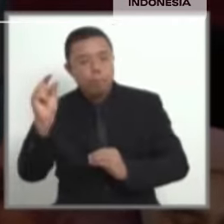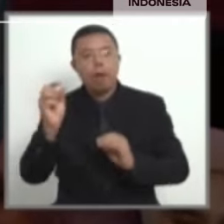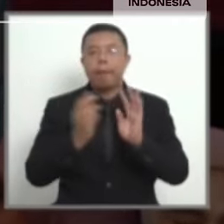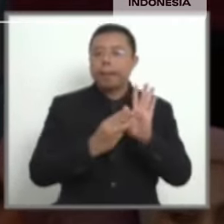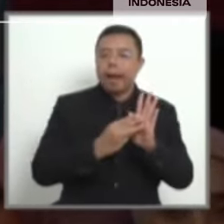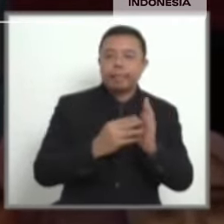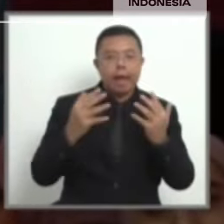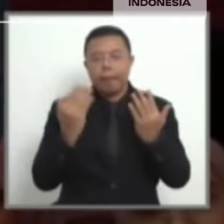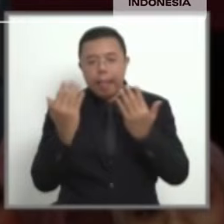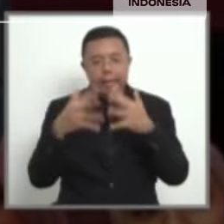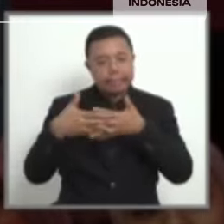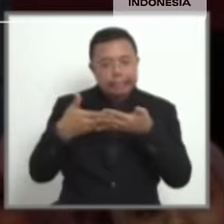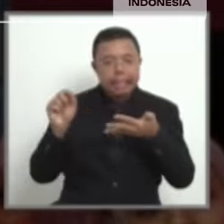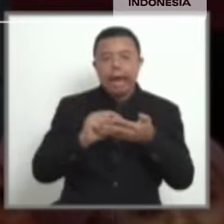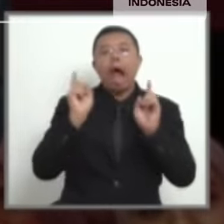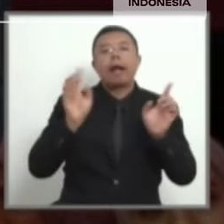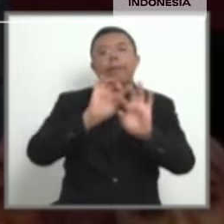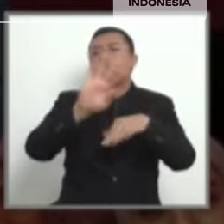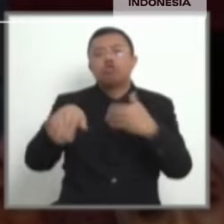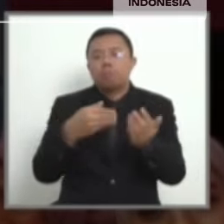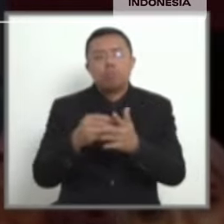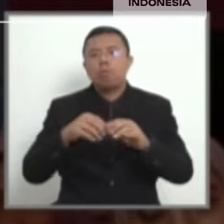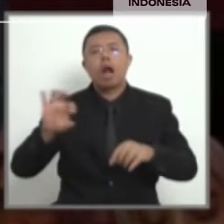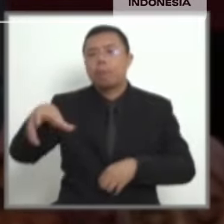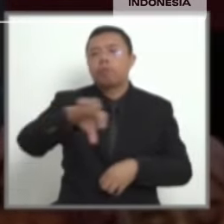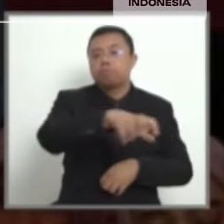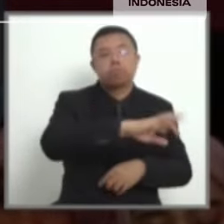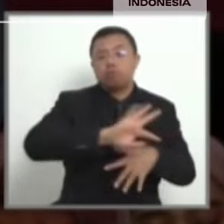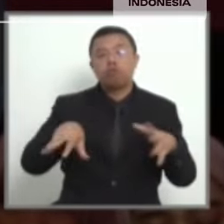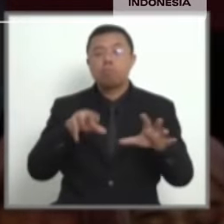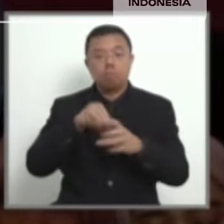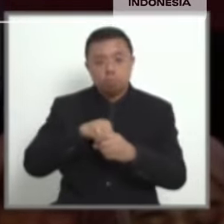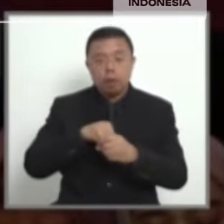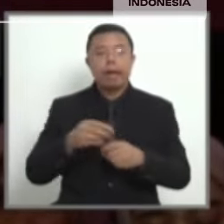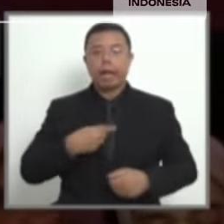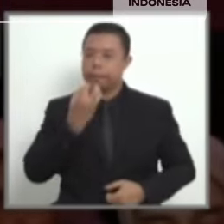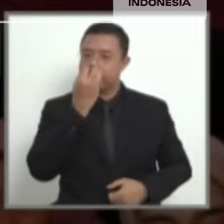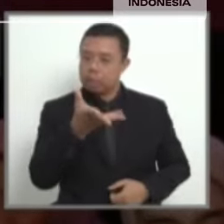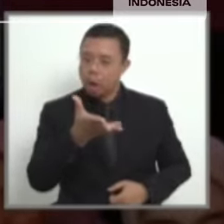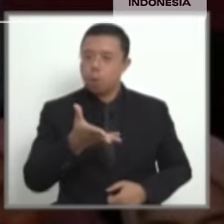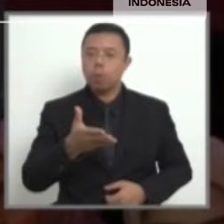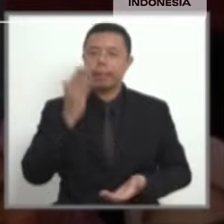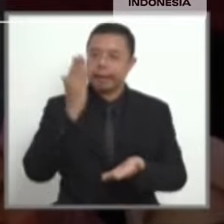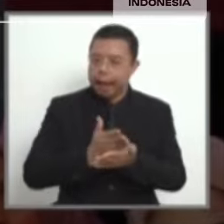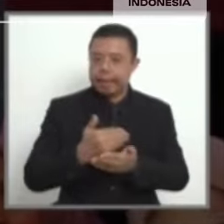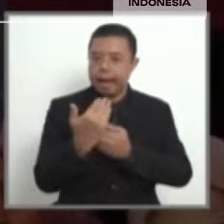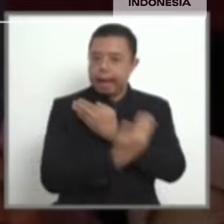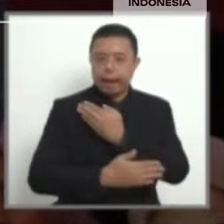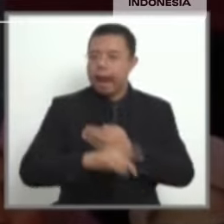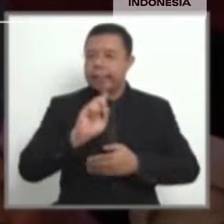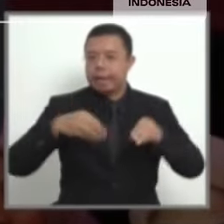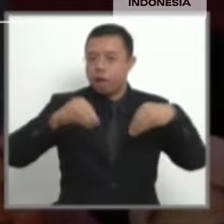Prabowo Subianto menyampaikan permintaan maaf di penghujung debat kepada masyarakat pasangan capres caopres lain dan juga kepada